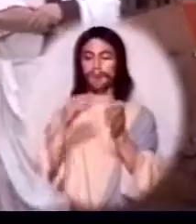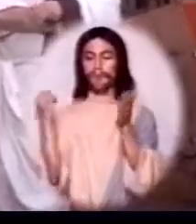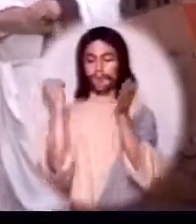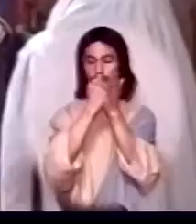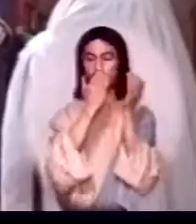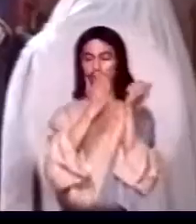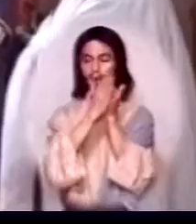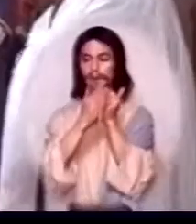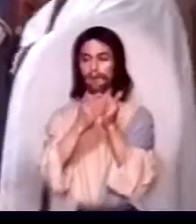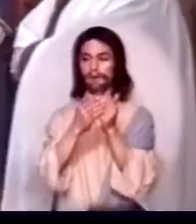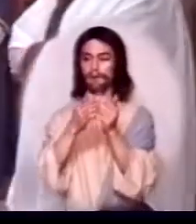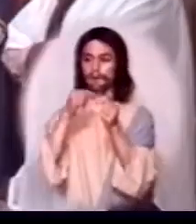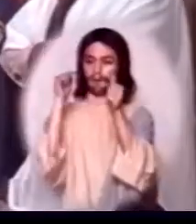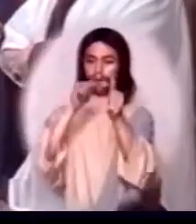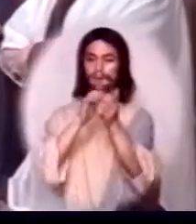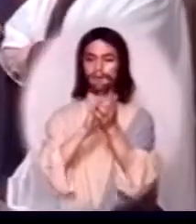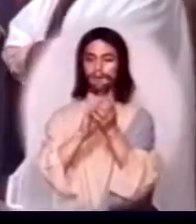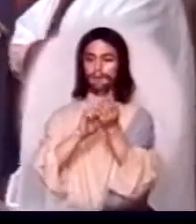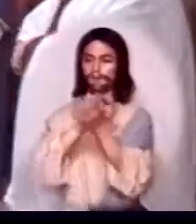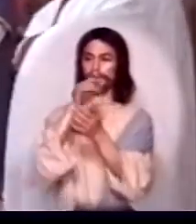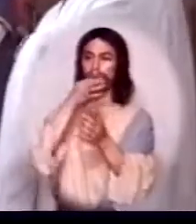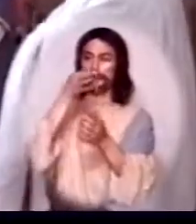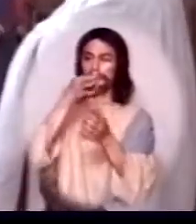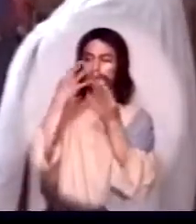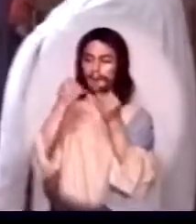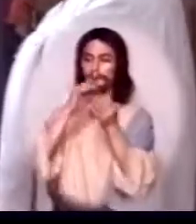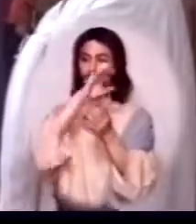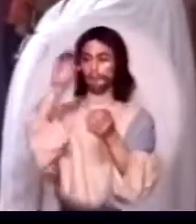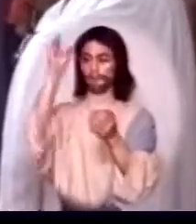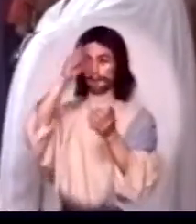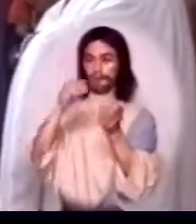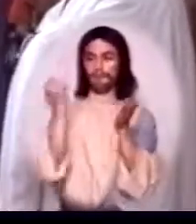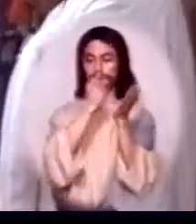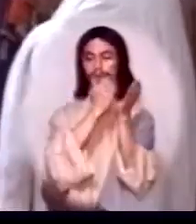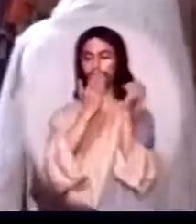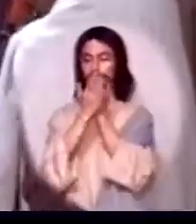십자가에 못 박으시오! 십자가에 못 박으시오!